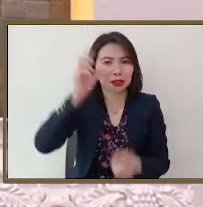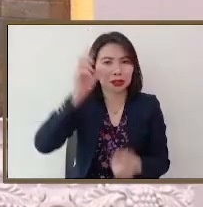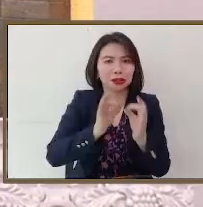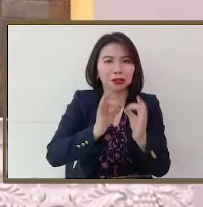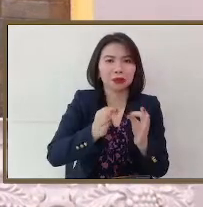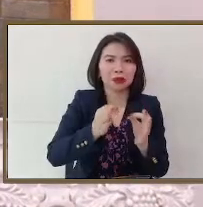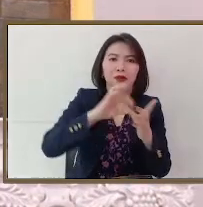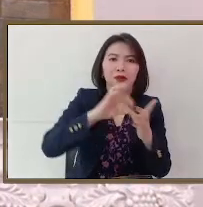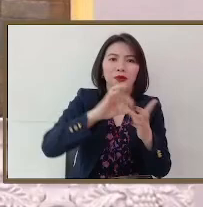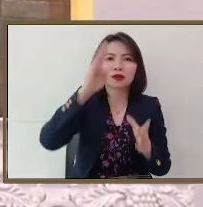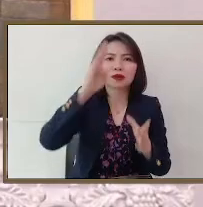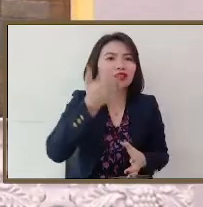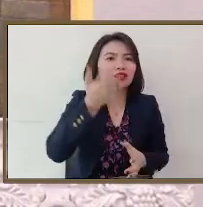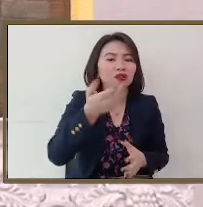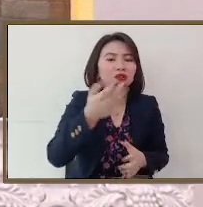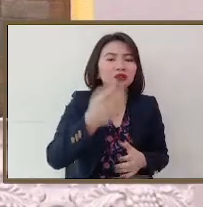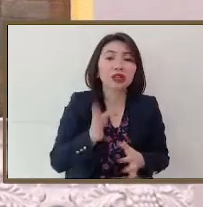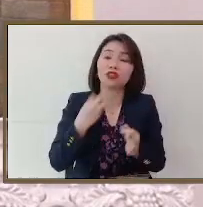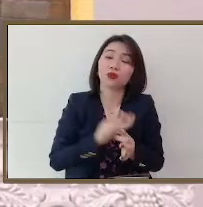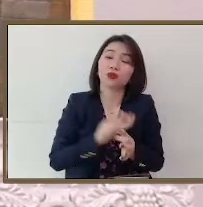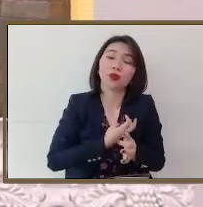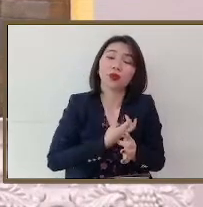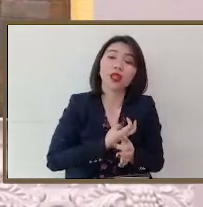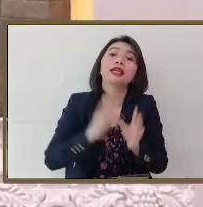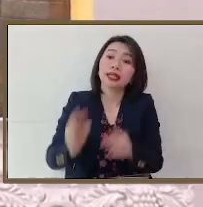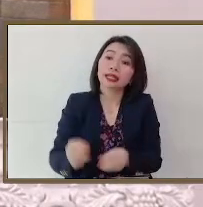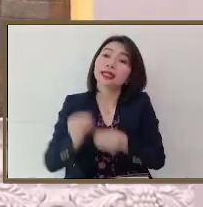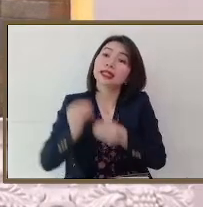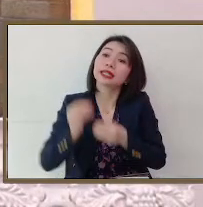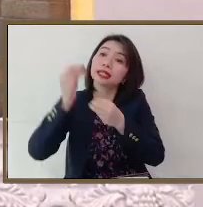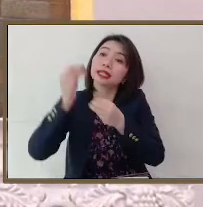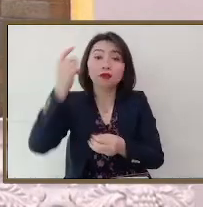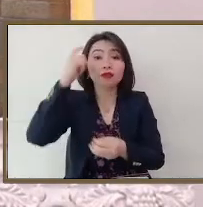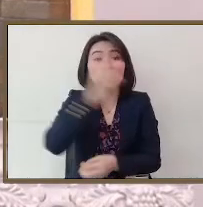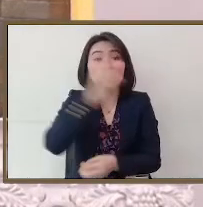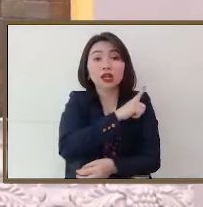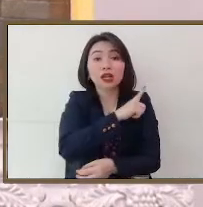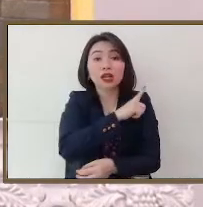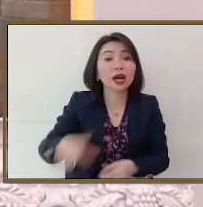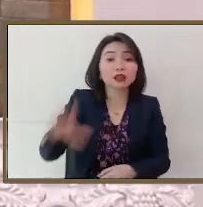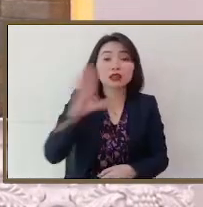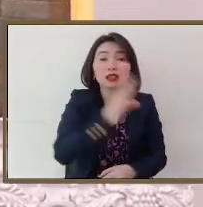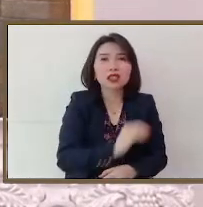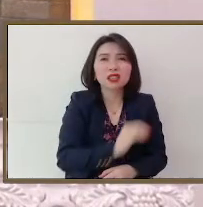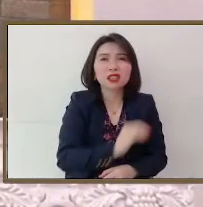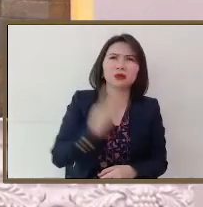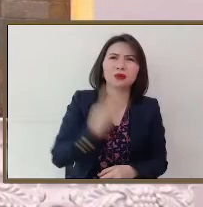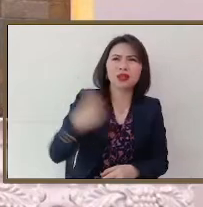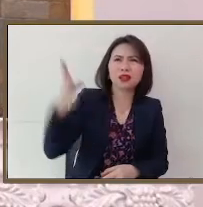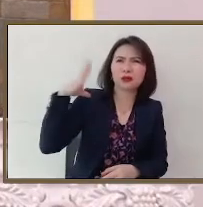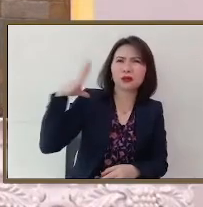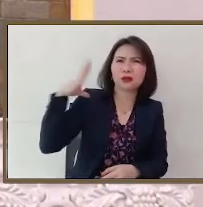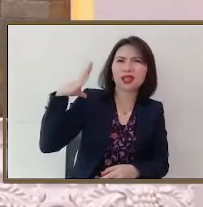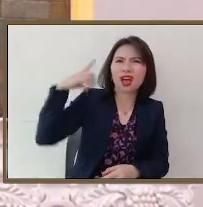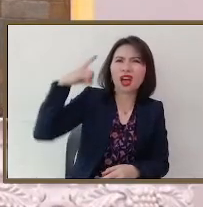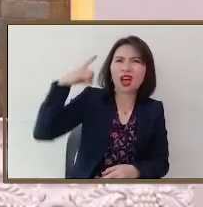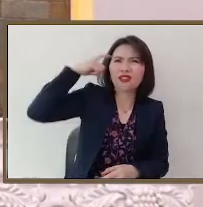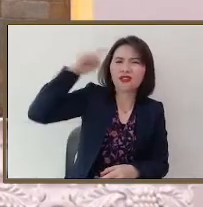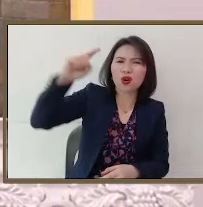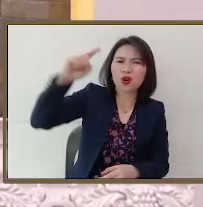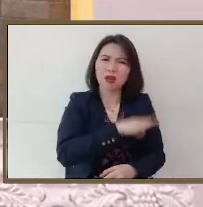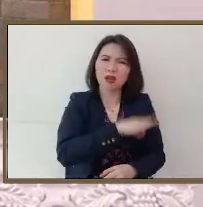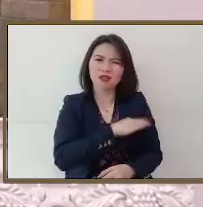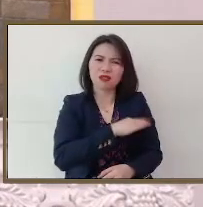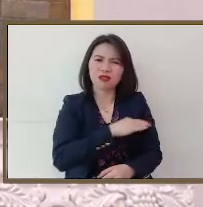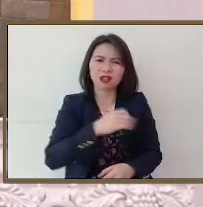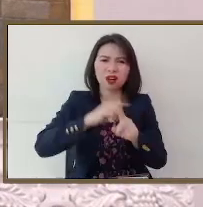Kapag ka nagbibigay tayo sa Panginoon at naghihintay po tayo, kapatid, ng benepisyo mula sa ating ibinigay,